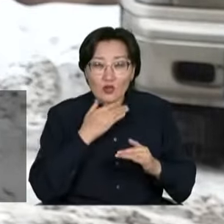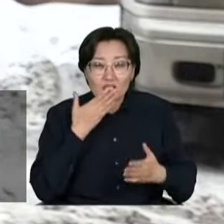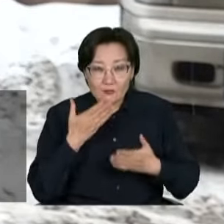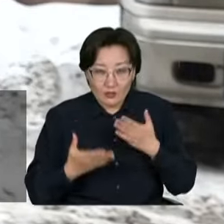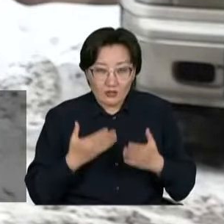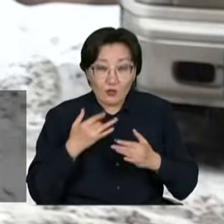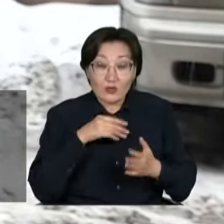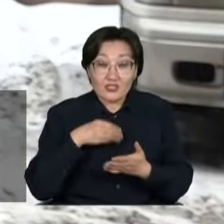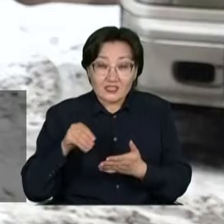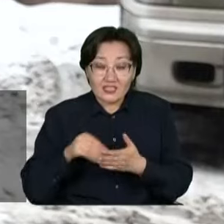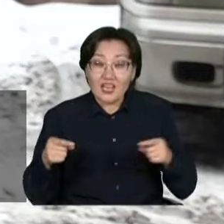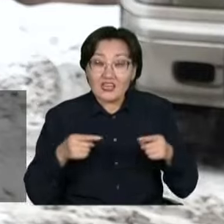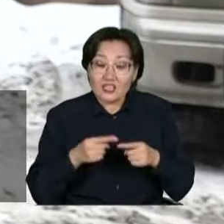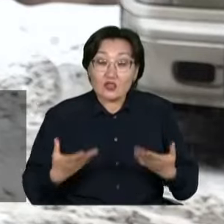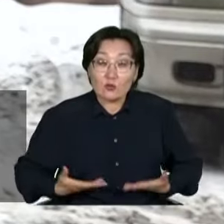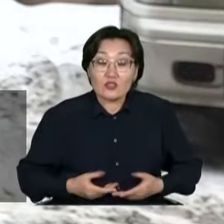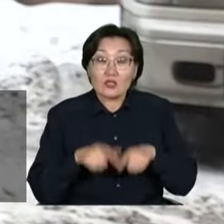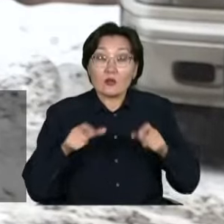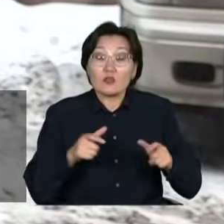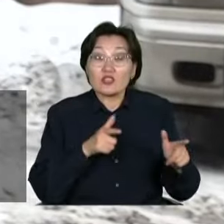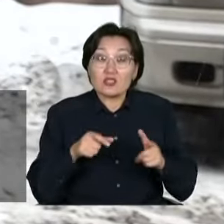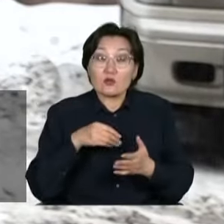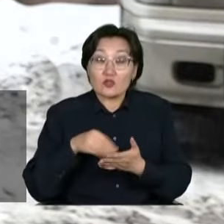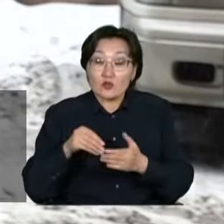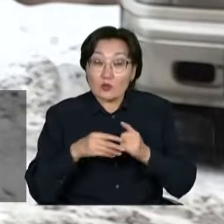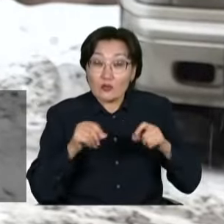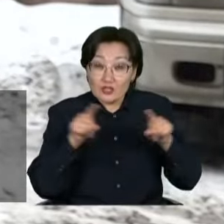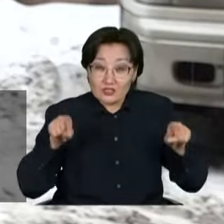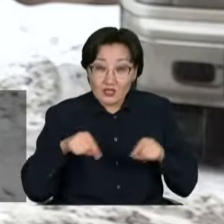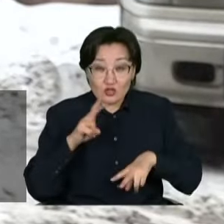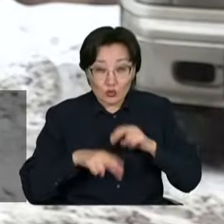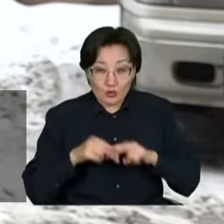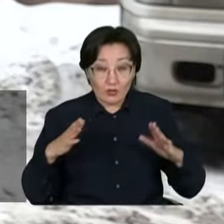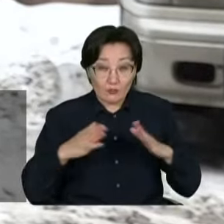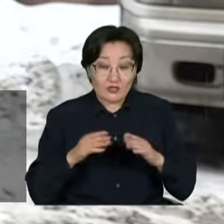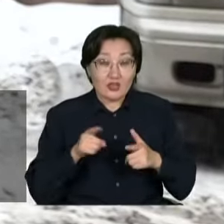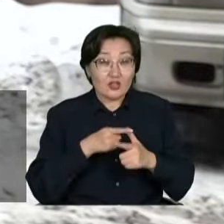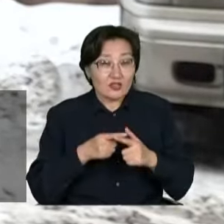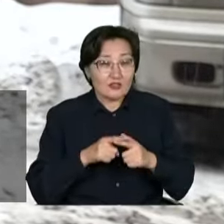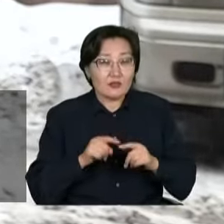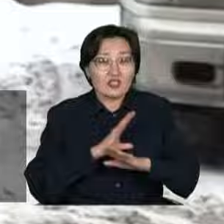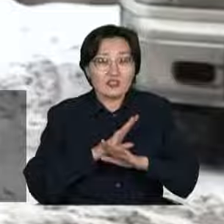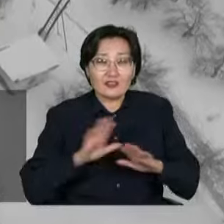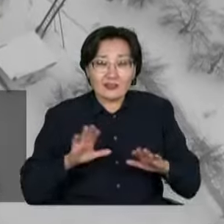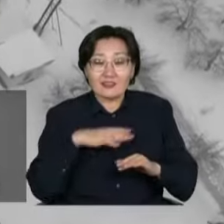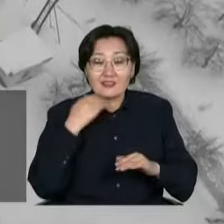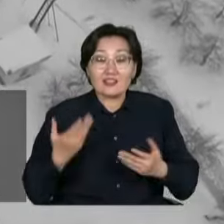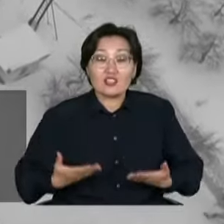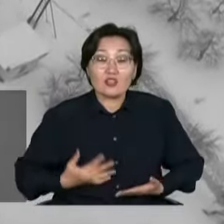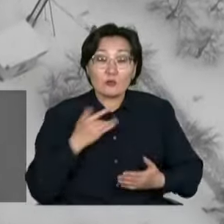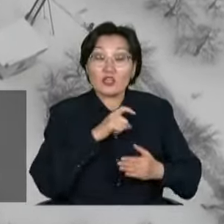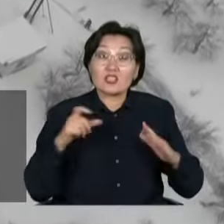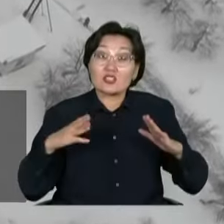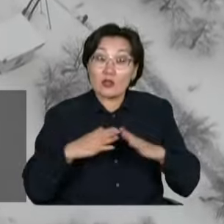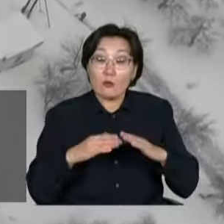только покупка, но и аренда. Люди готовы купить земельный участок и строиться, лишь бы не жить в многоэтажках. Эксперты считают,